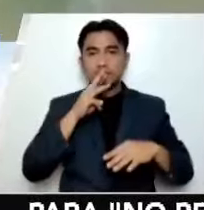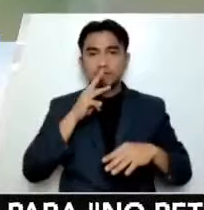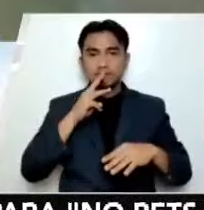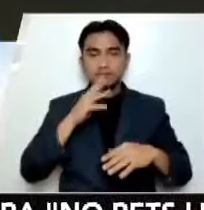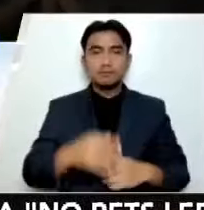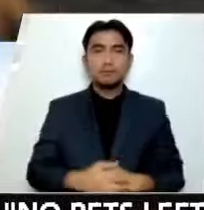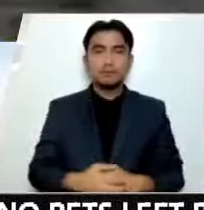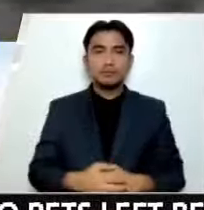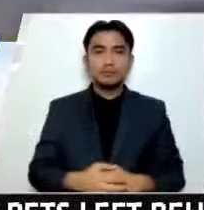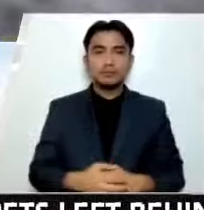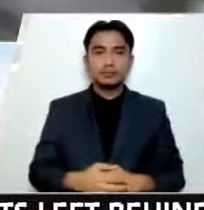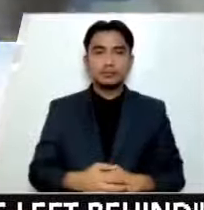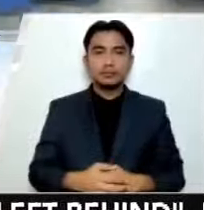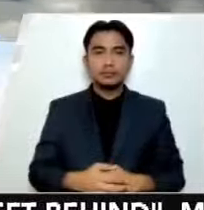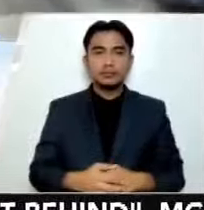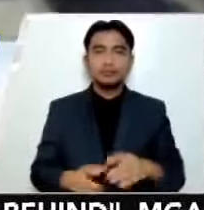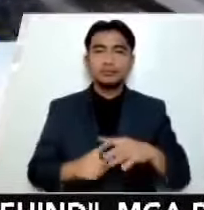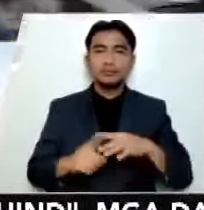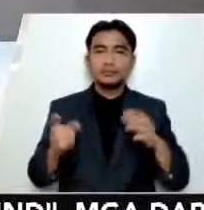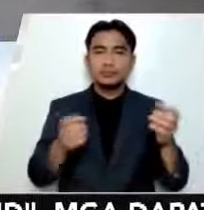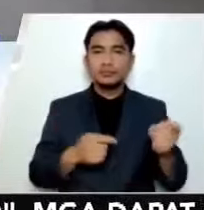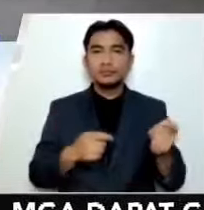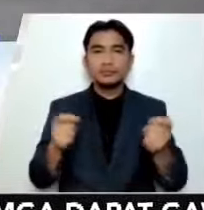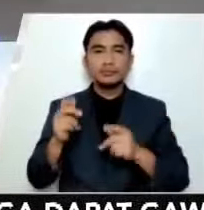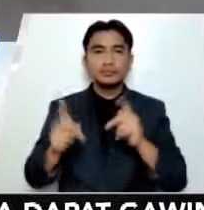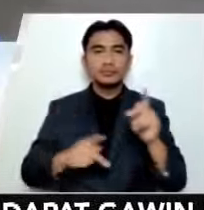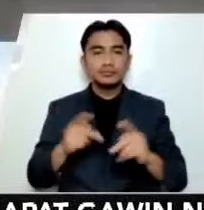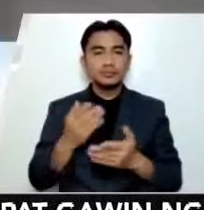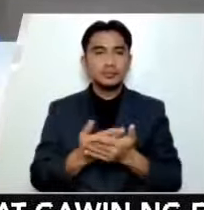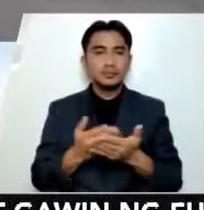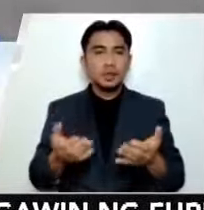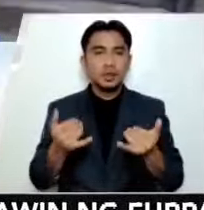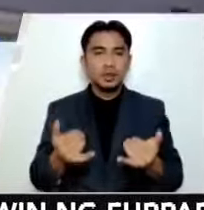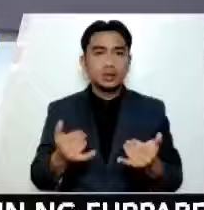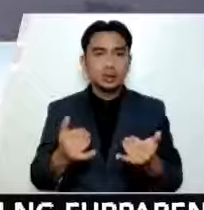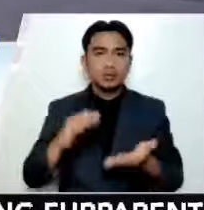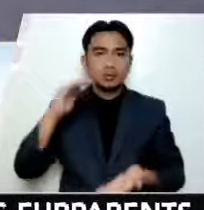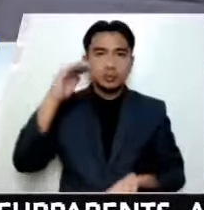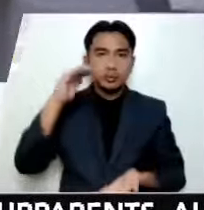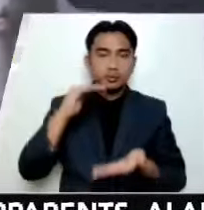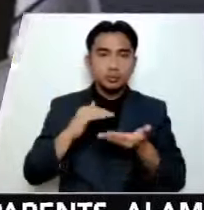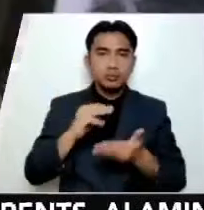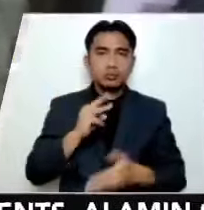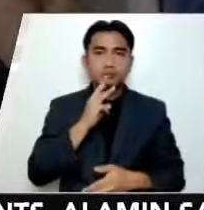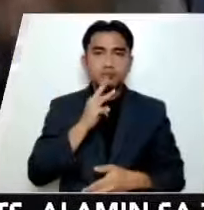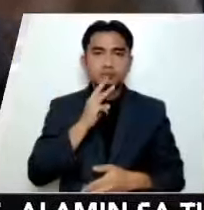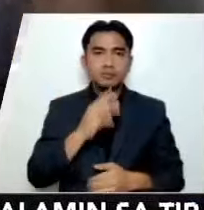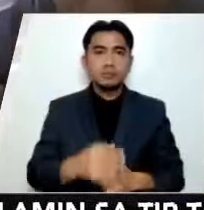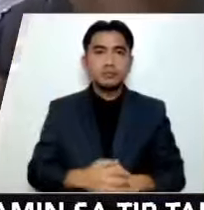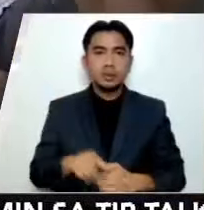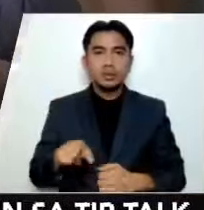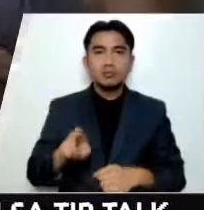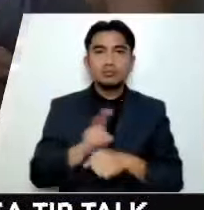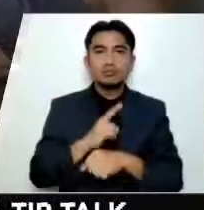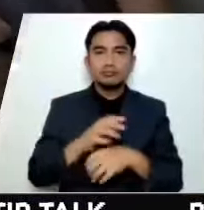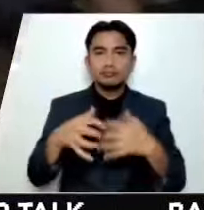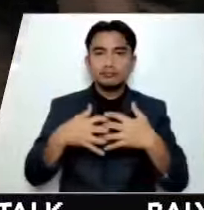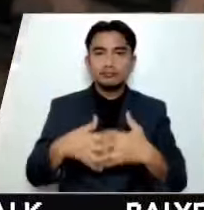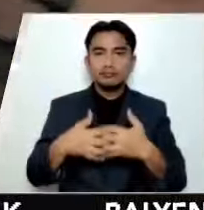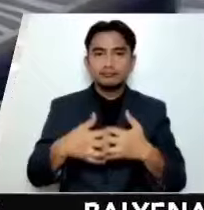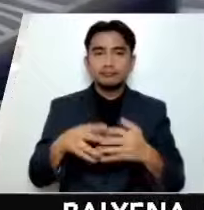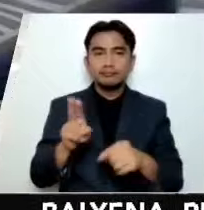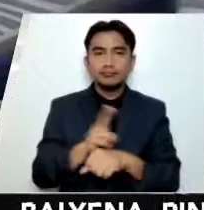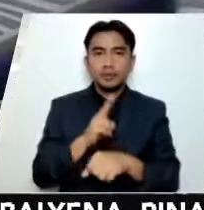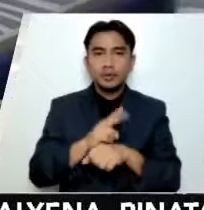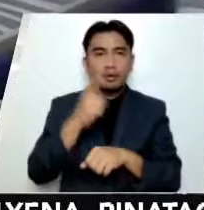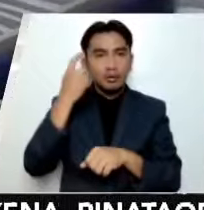mga gamit. Ngayong araw, humupa na ang tubig. Generator pa rin ang gamit. Ian Cruz nagbabalita para sa GMA